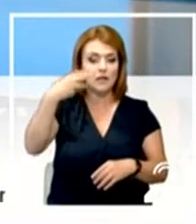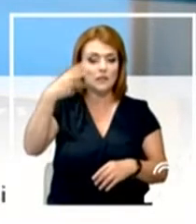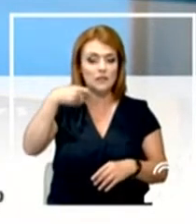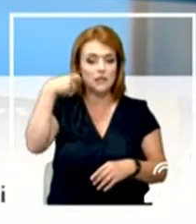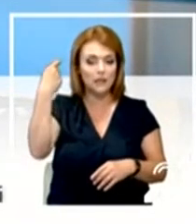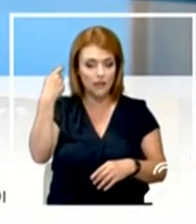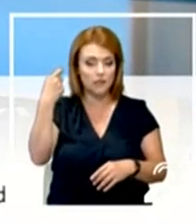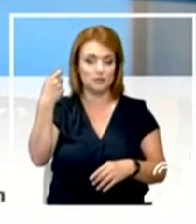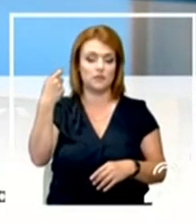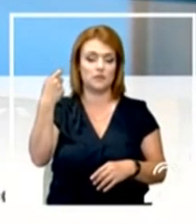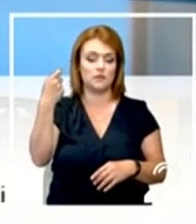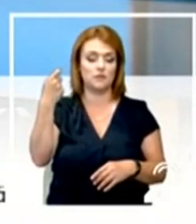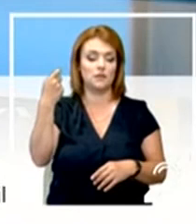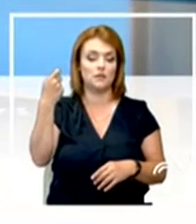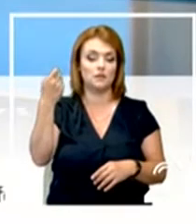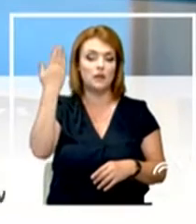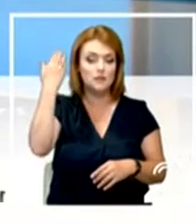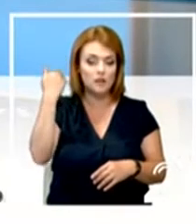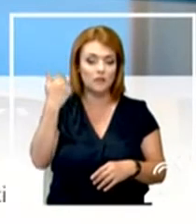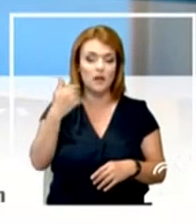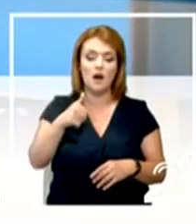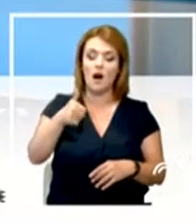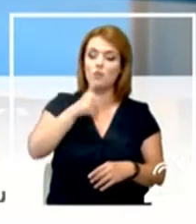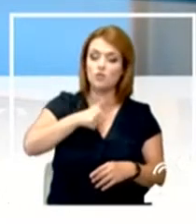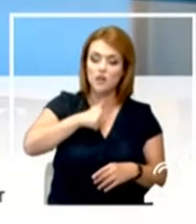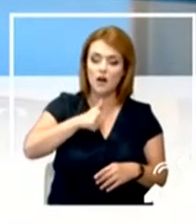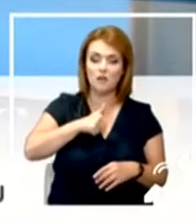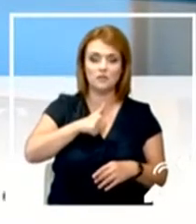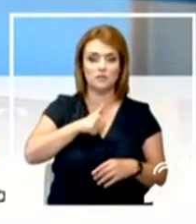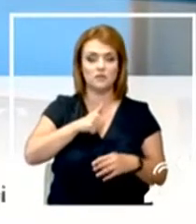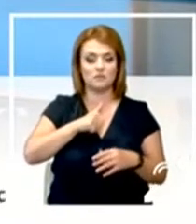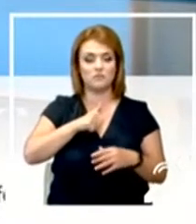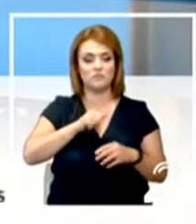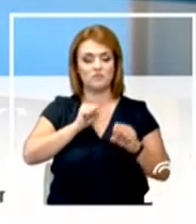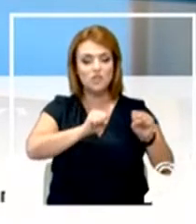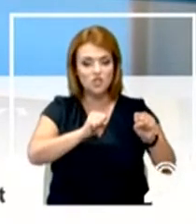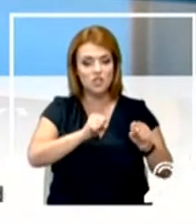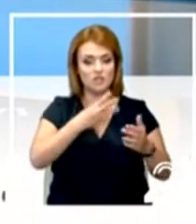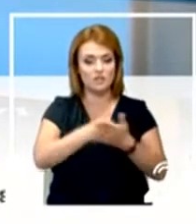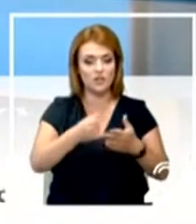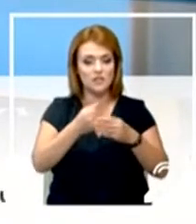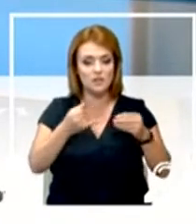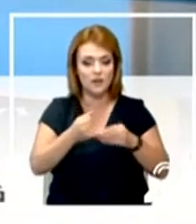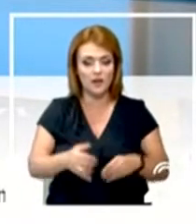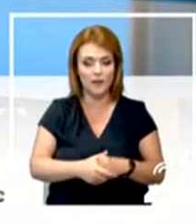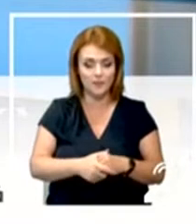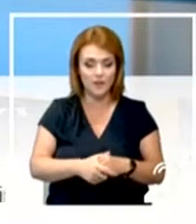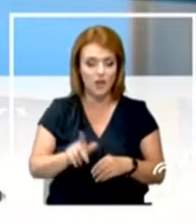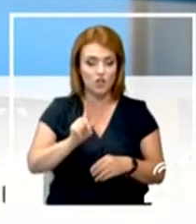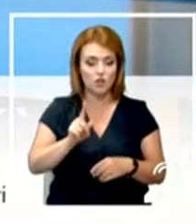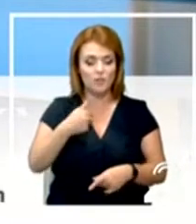s-a murit cu arma în mână în încercarea de a apăra suveranitatea. Astăzi ne întrebăm ce am câștigat și cât